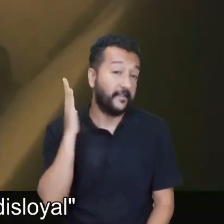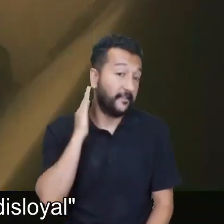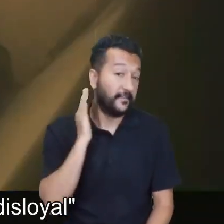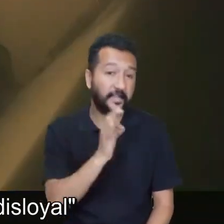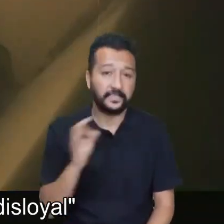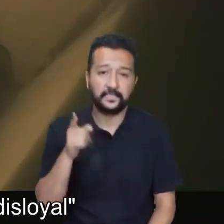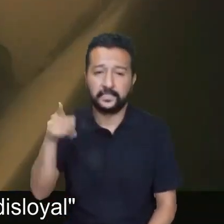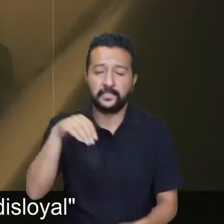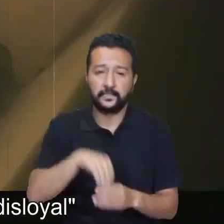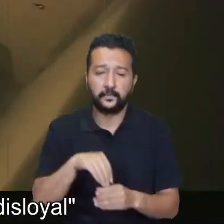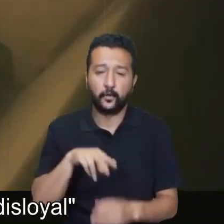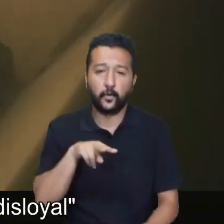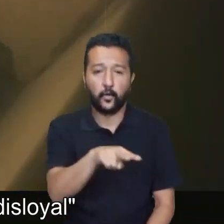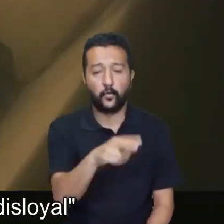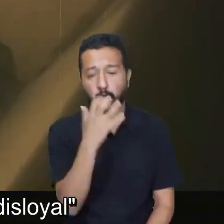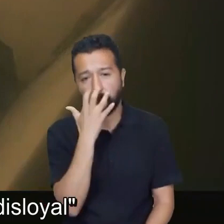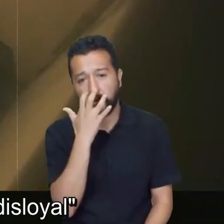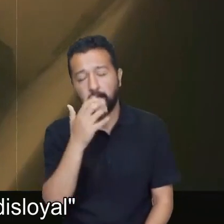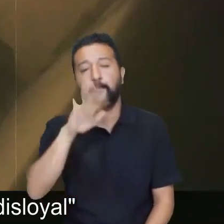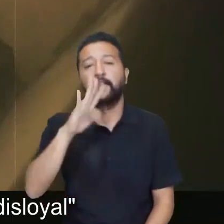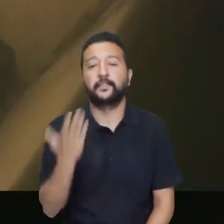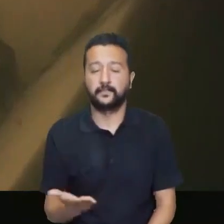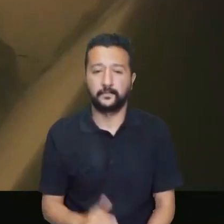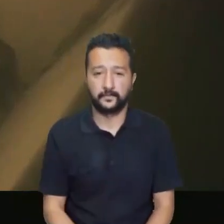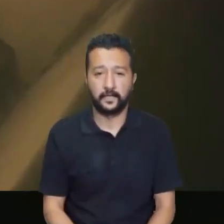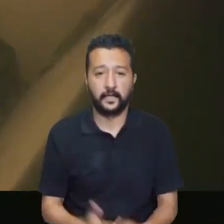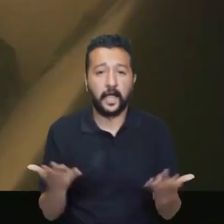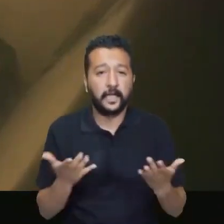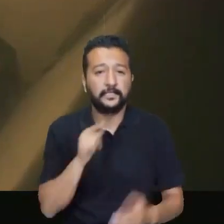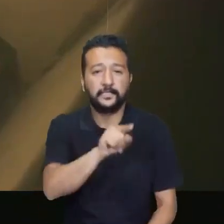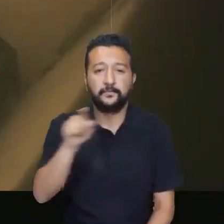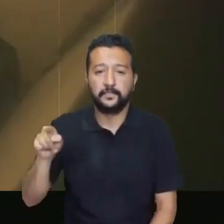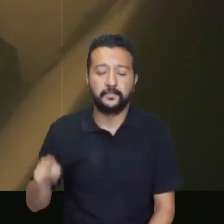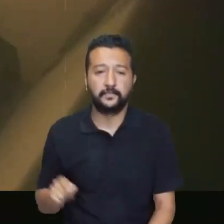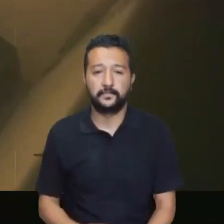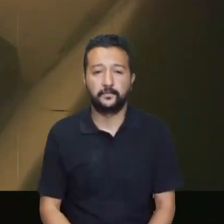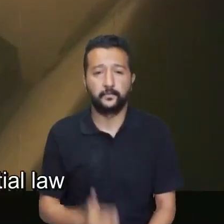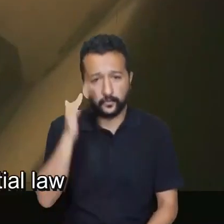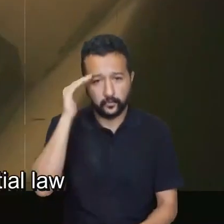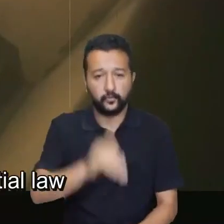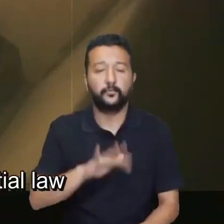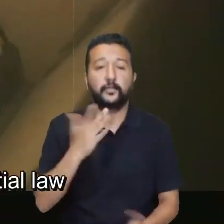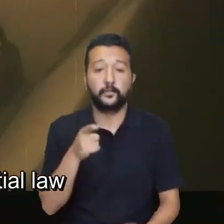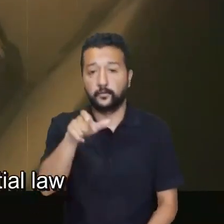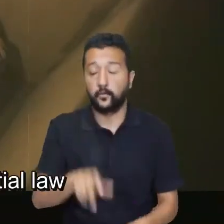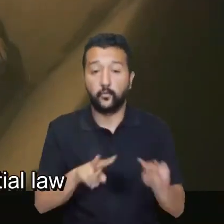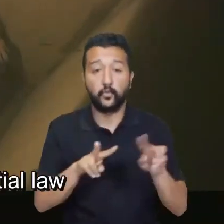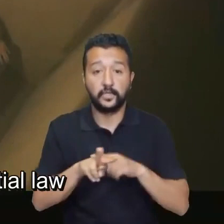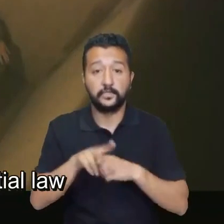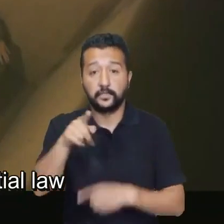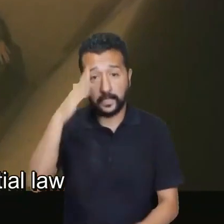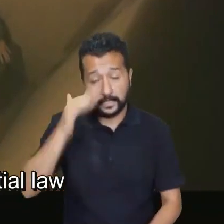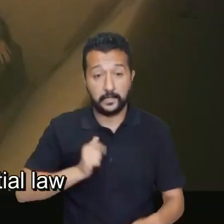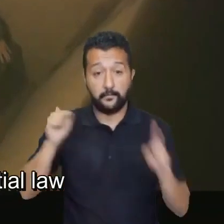bacaklarını kendine çekerek daracık bir bankta yatıyor. Gözleri açık, irkilerek doğruldu. Münir Yeşil, sıkı